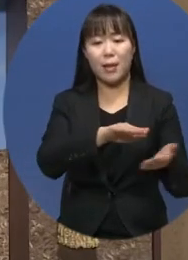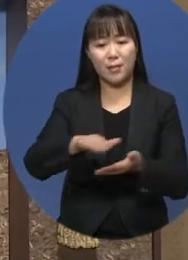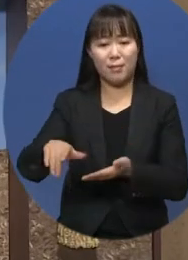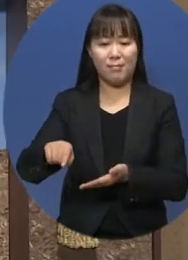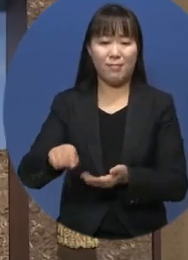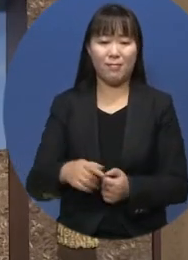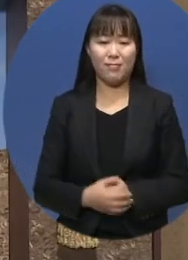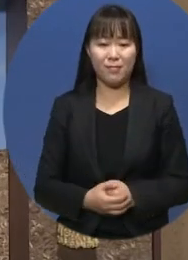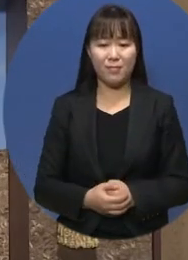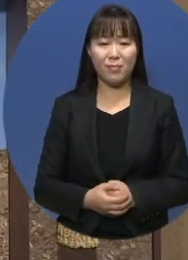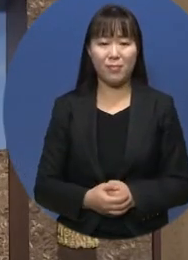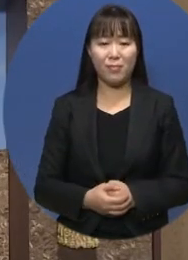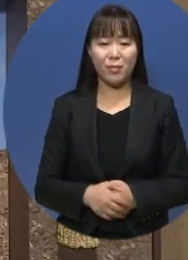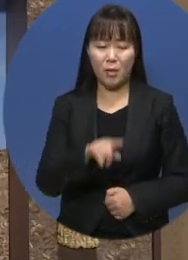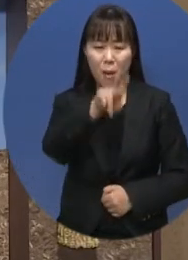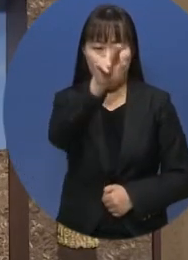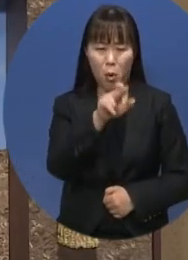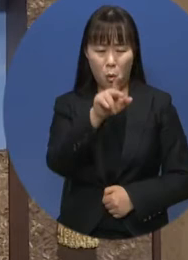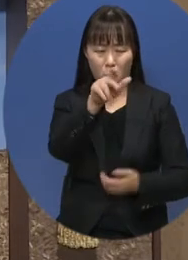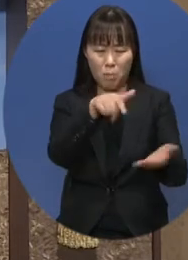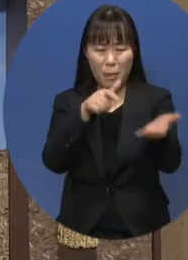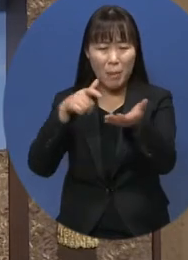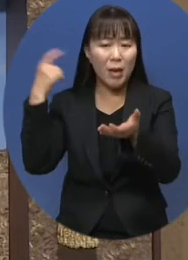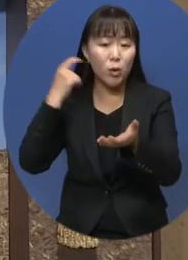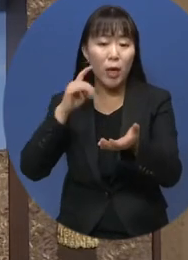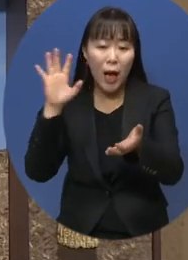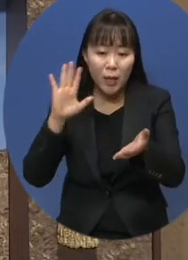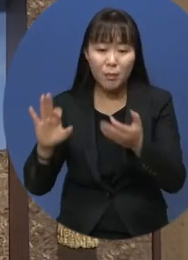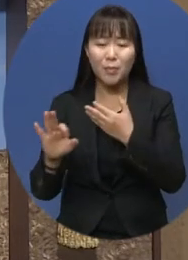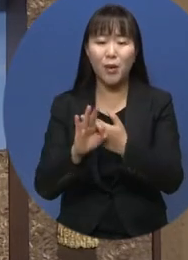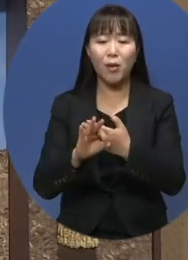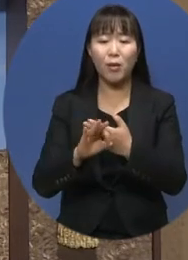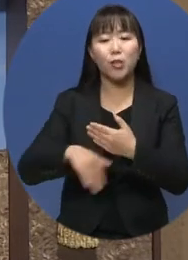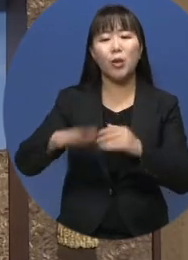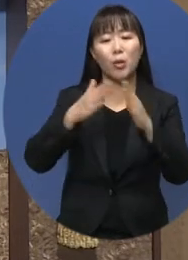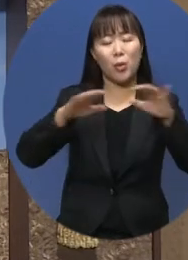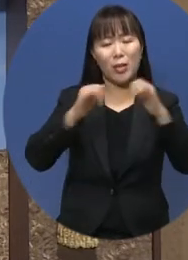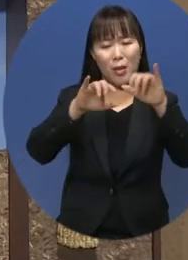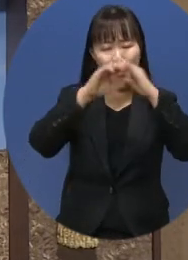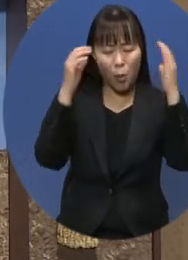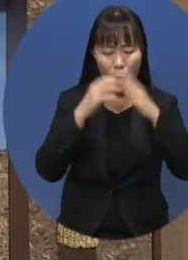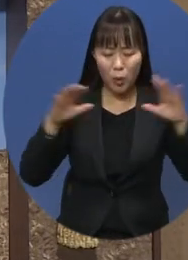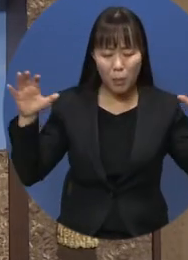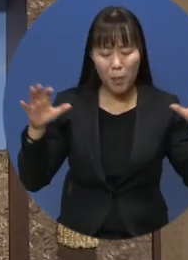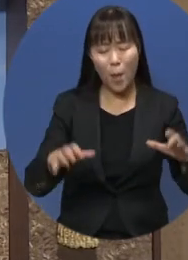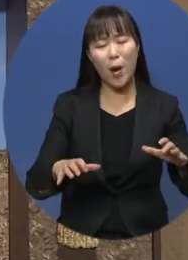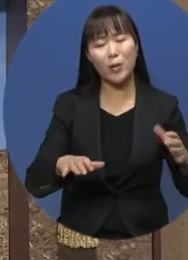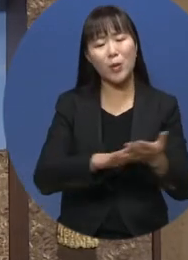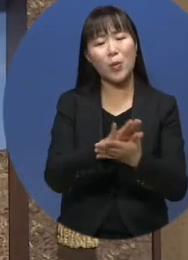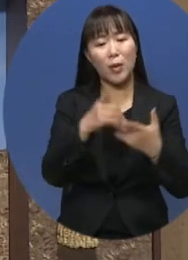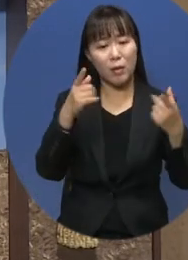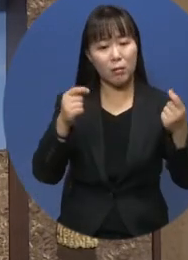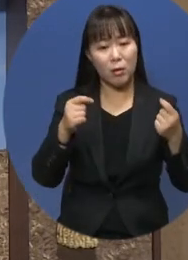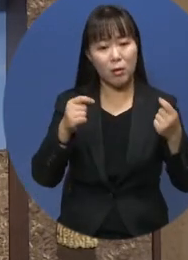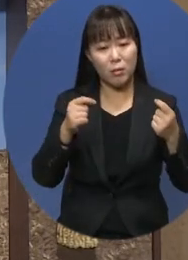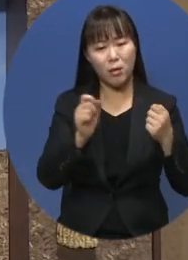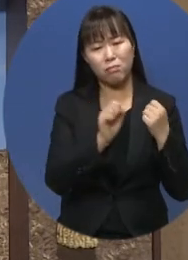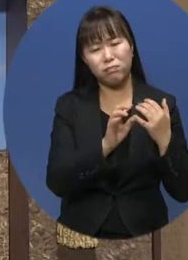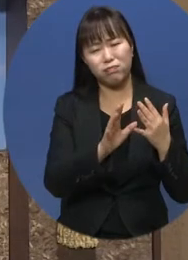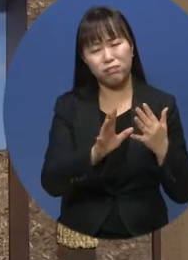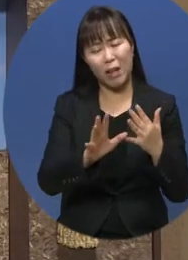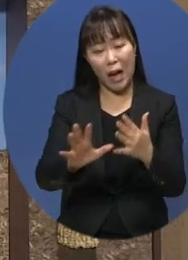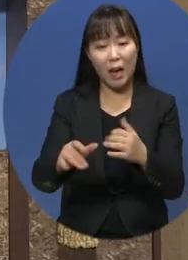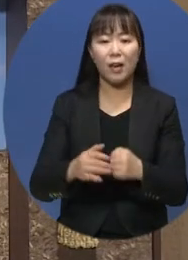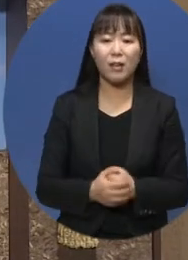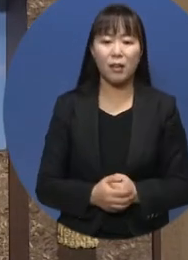거예 2 정말 져 소리만 아니면 우리는 동네에 식구들이 다 눌러 나온 겁니다 그러면서 피난 깬 행렬이 이어졌다 는 거야